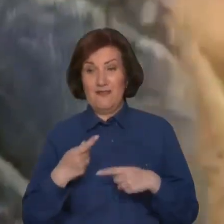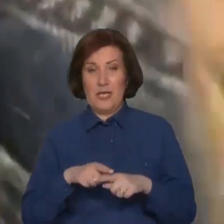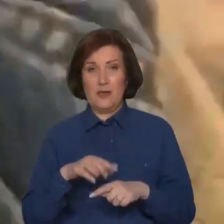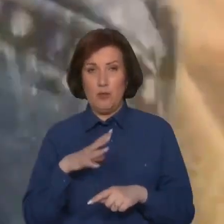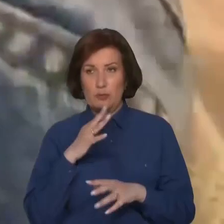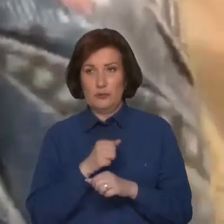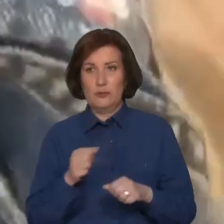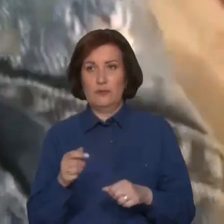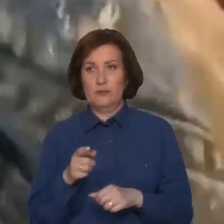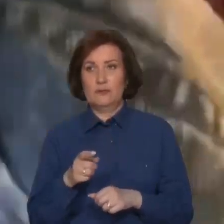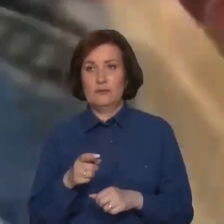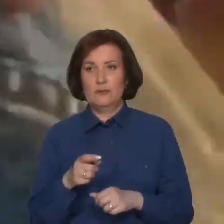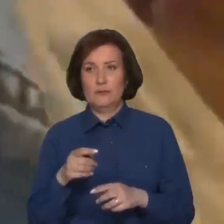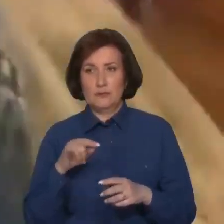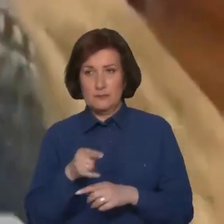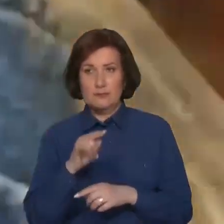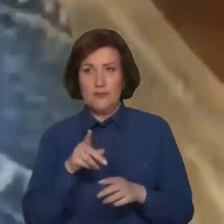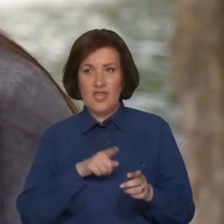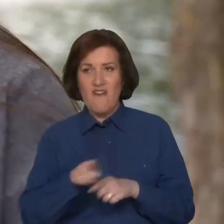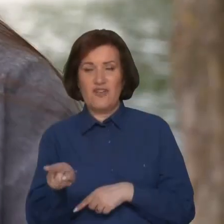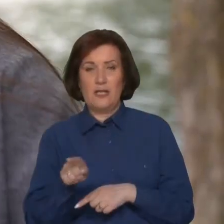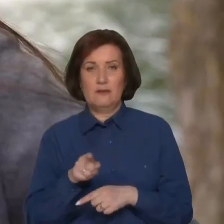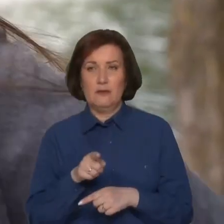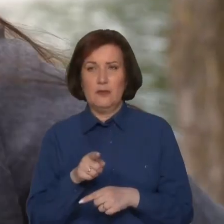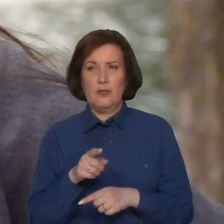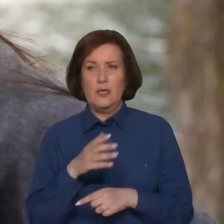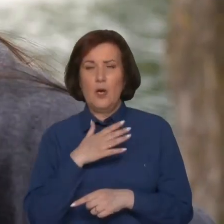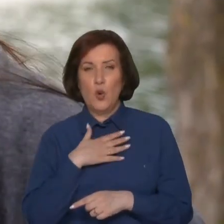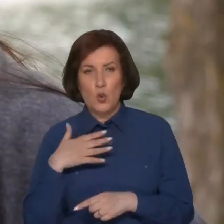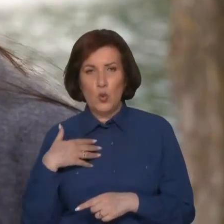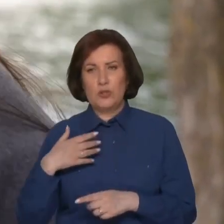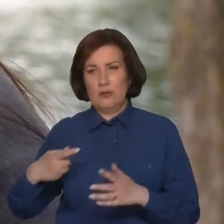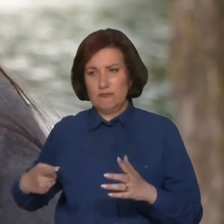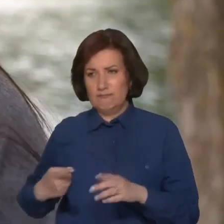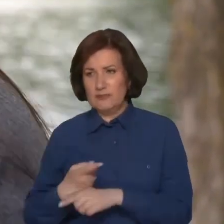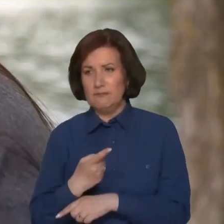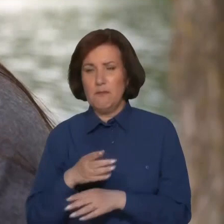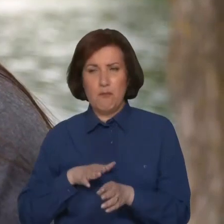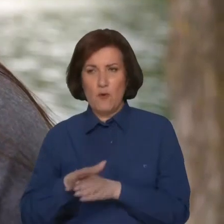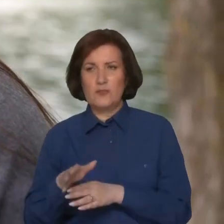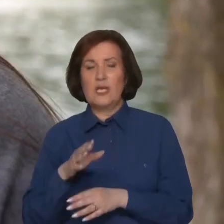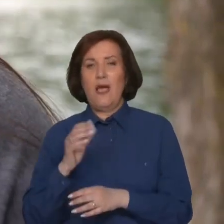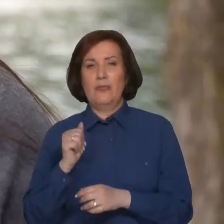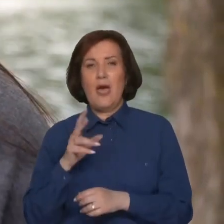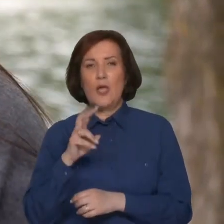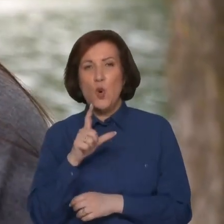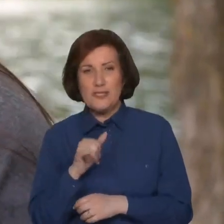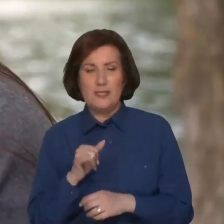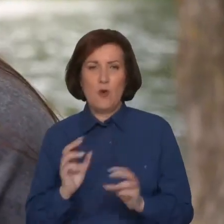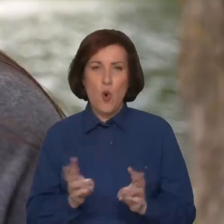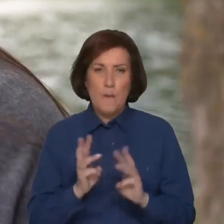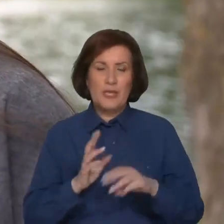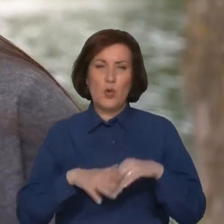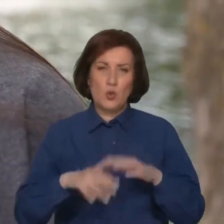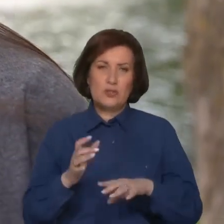вибуху, ось збоку, на вигляд пройшов з кола. На груди тут нас наскрізь пройшло збоку, на ножі були опіки, на одній, на другій, на